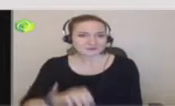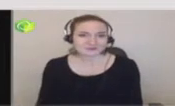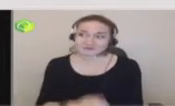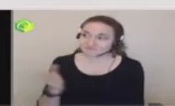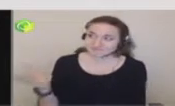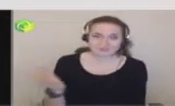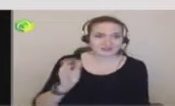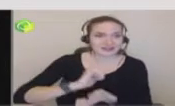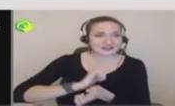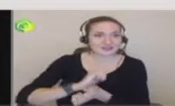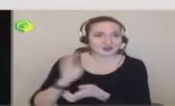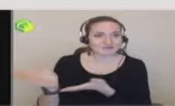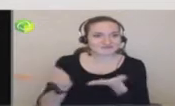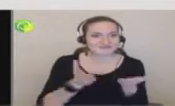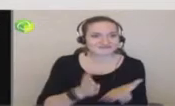scène. Merci.